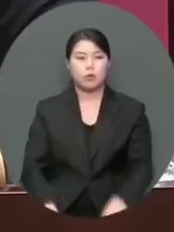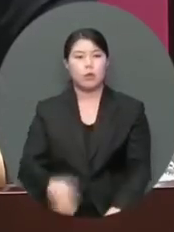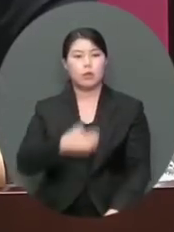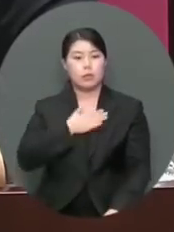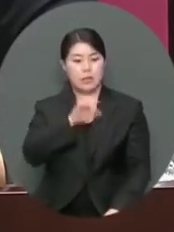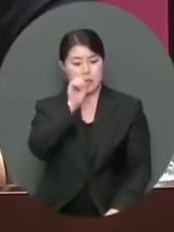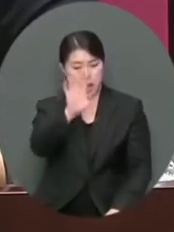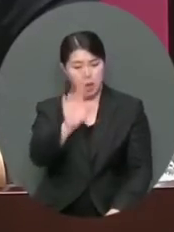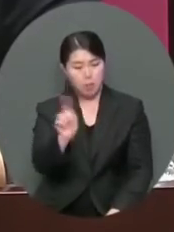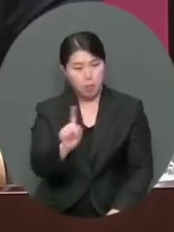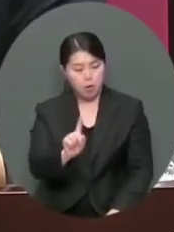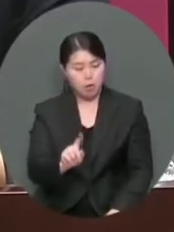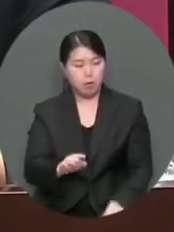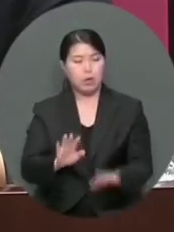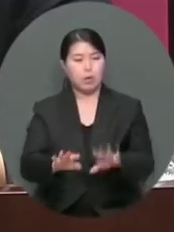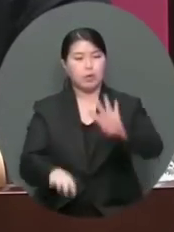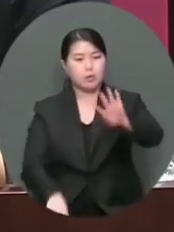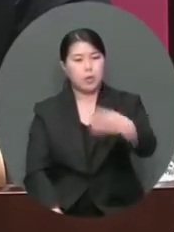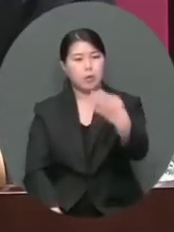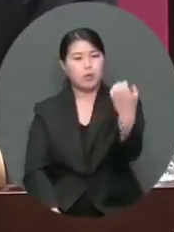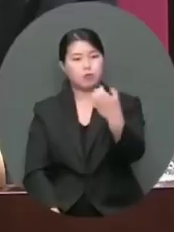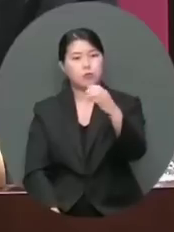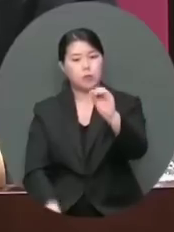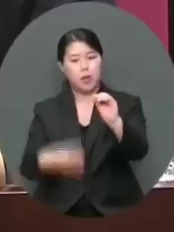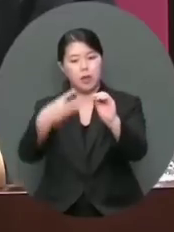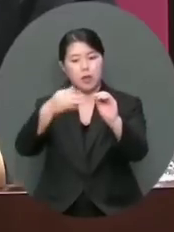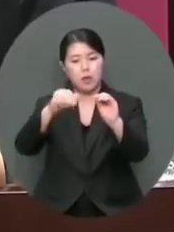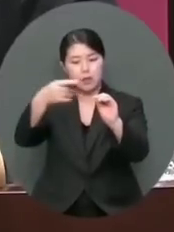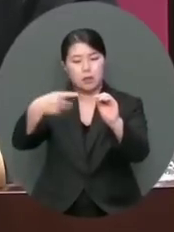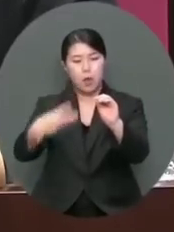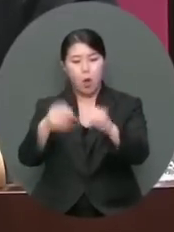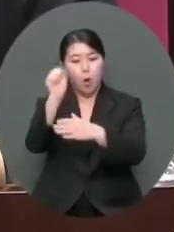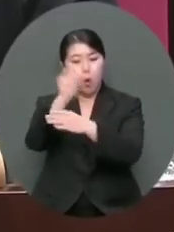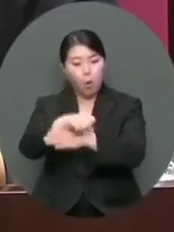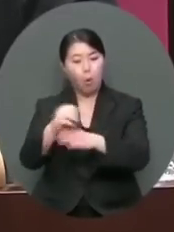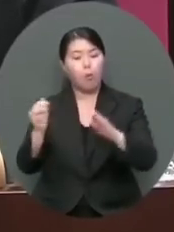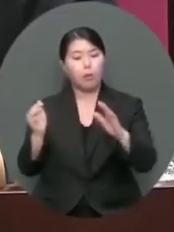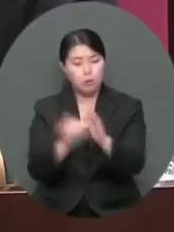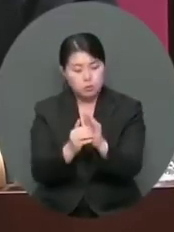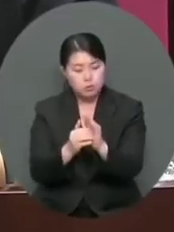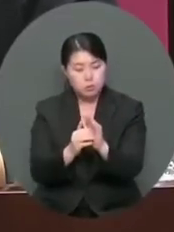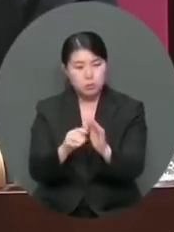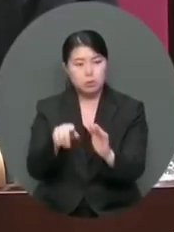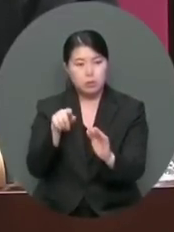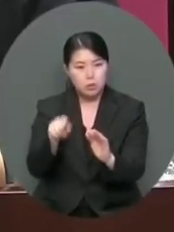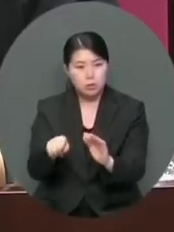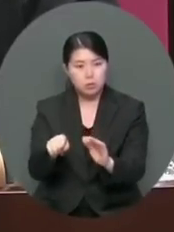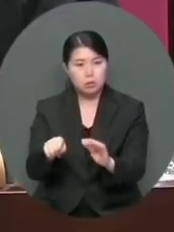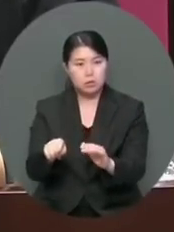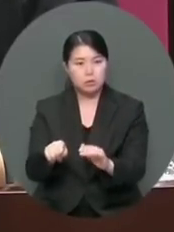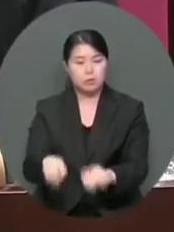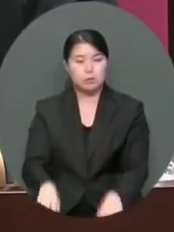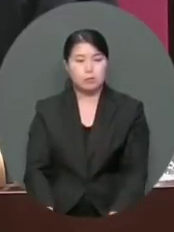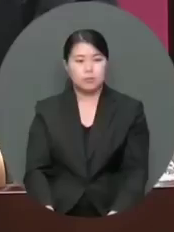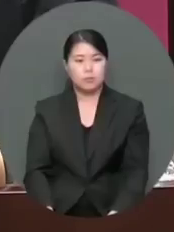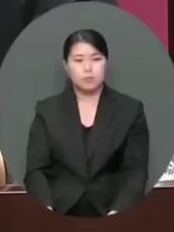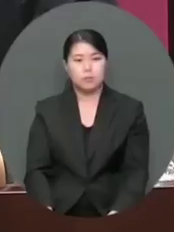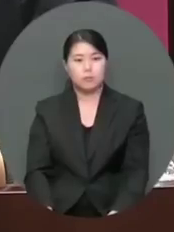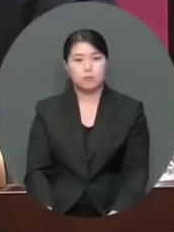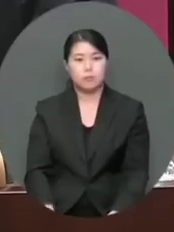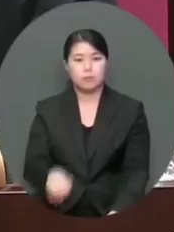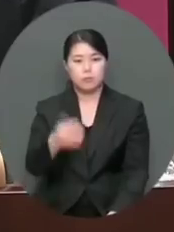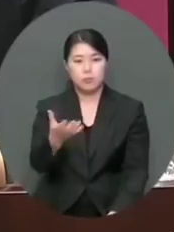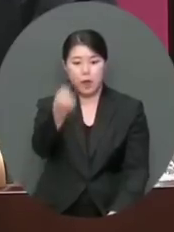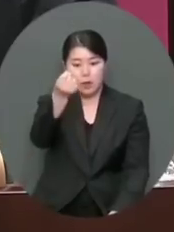답변은 490만 리틀을 허용했다면 그 490만 리틀이 가지고 있는